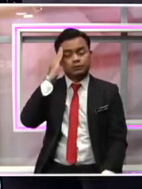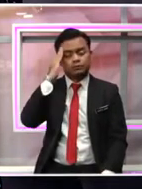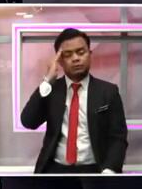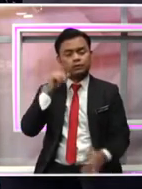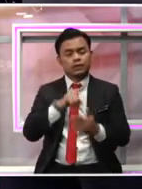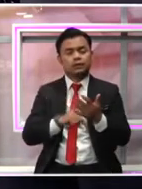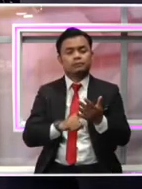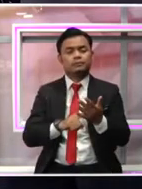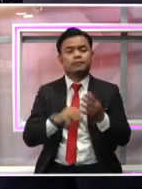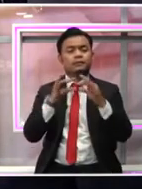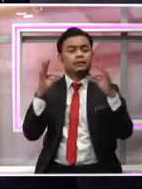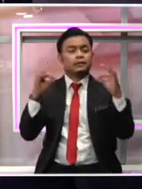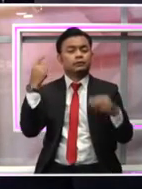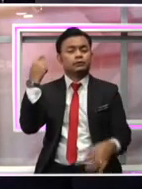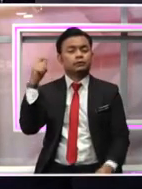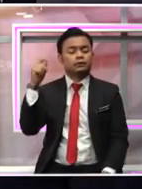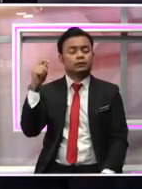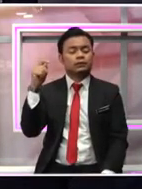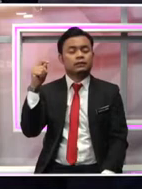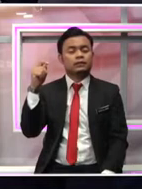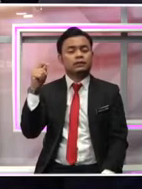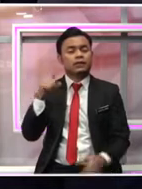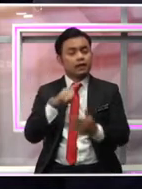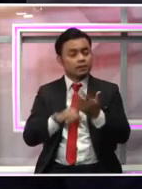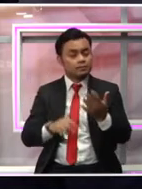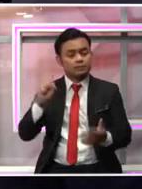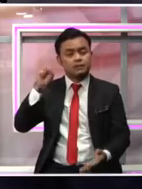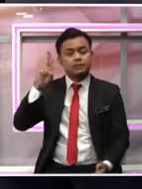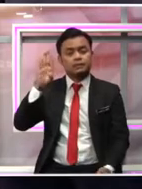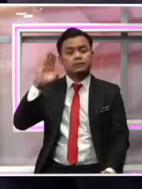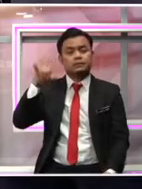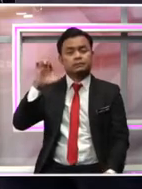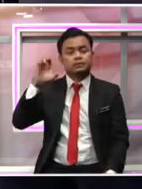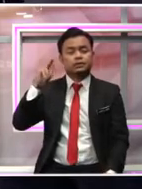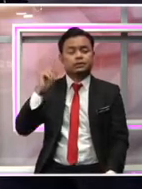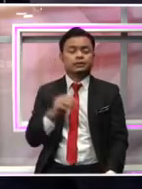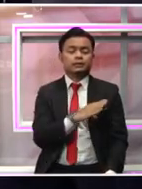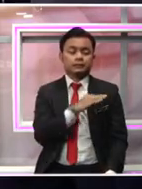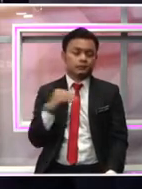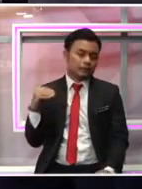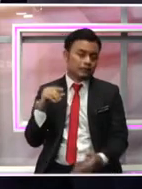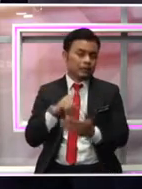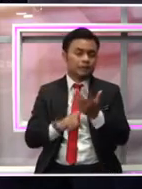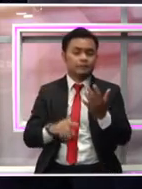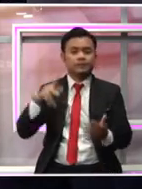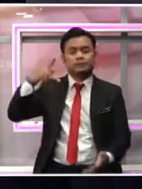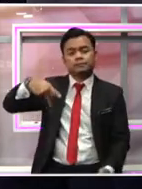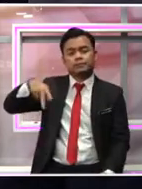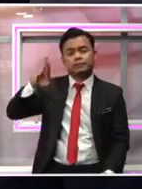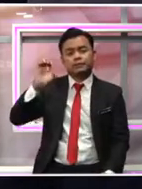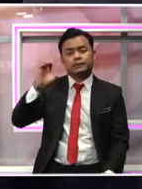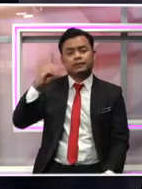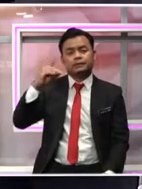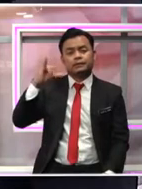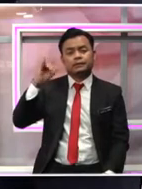ayat tunggal apa yang dikatakan dengan subjek apa yang jika tegangan predikat ya jadi Nisa Nisa